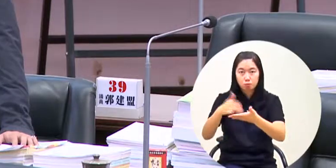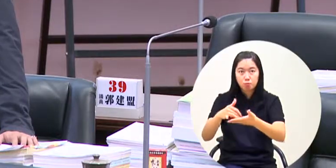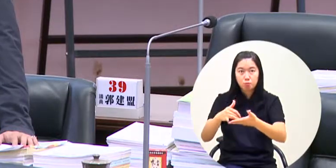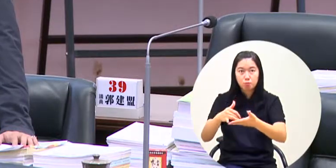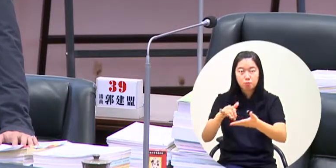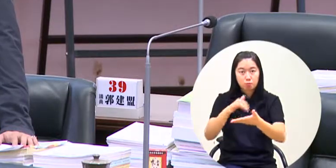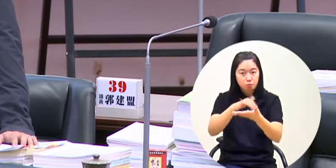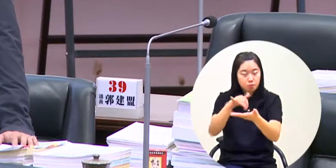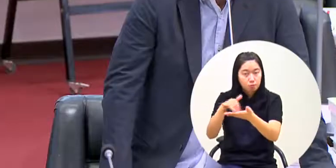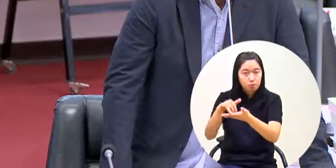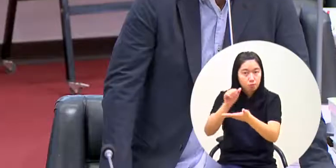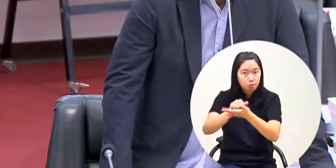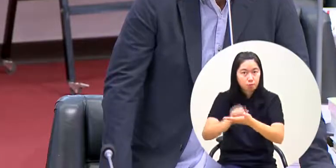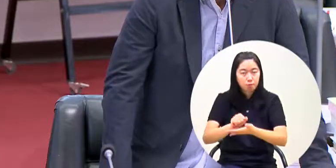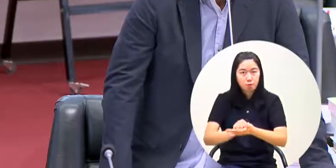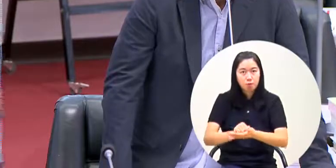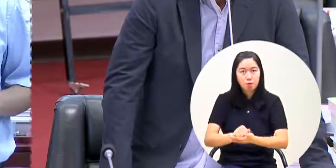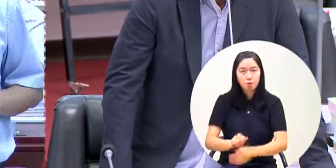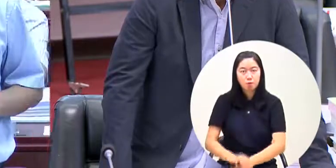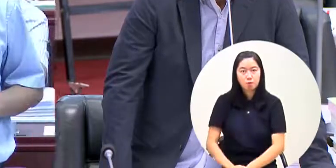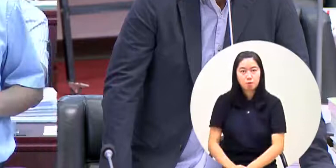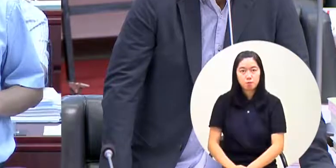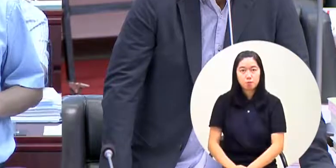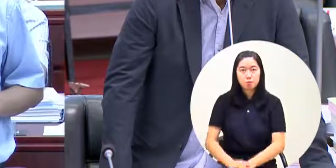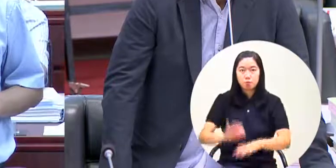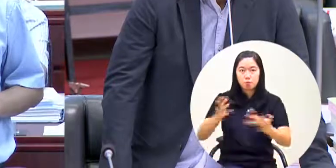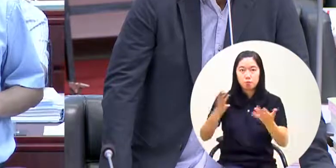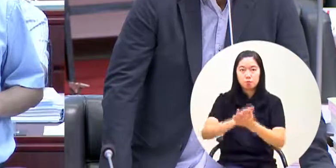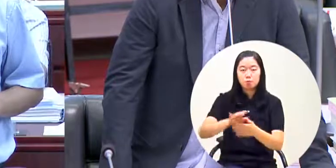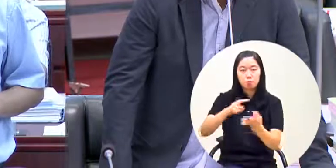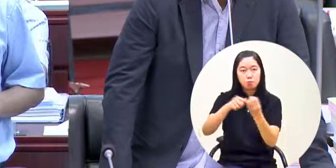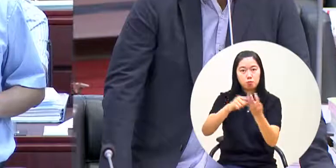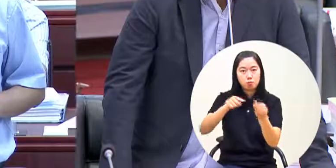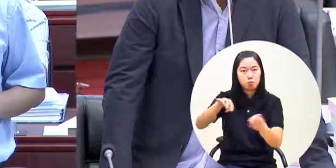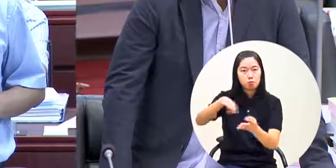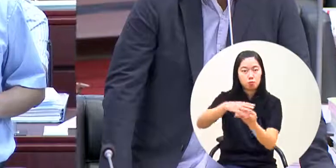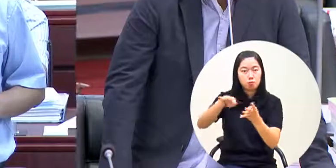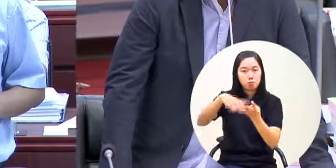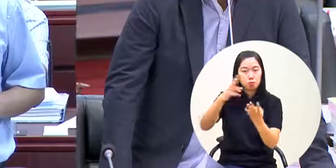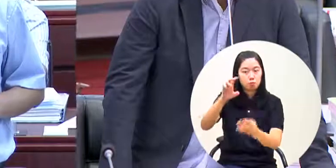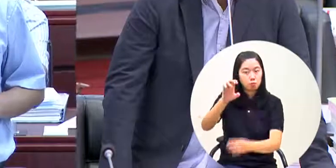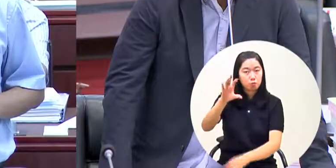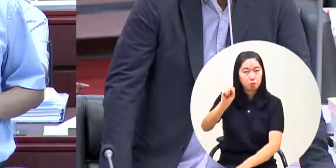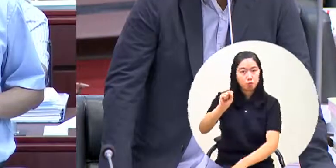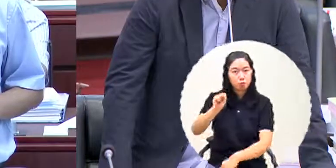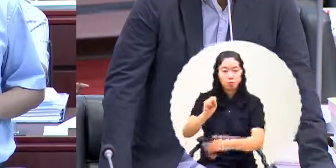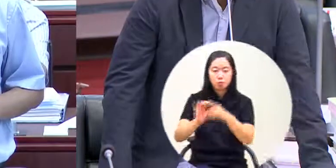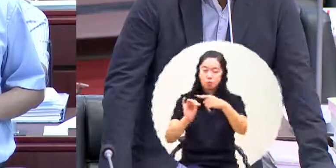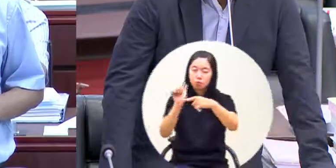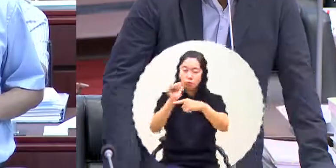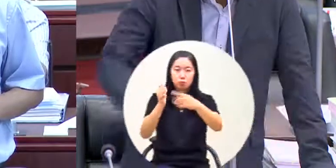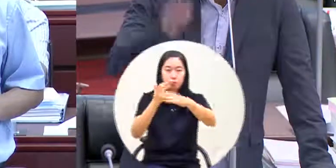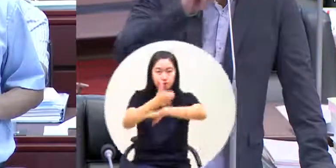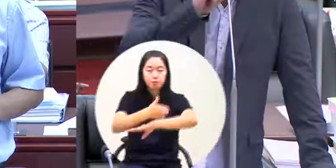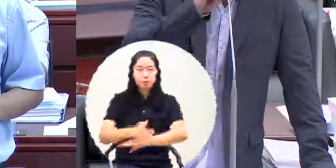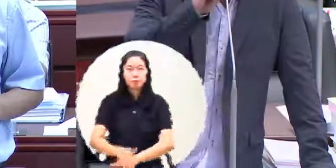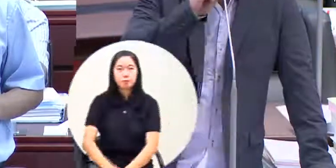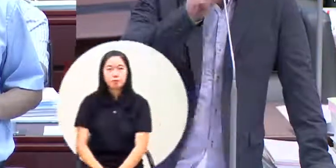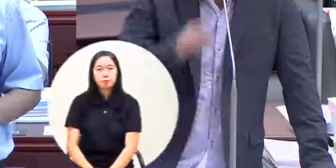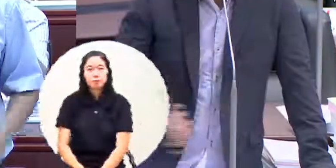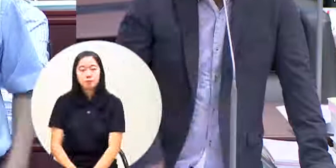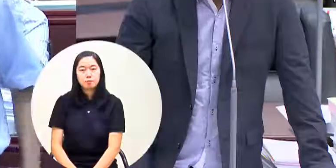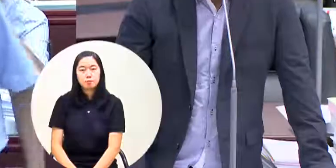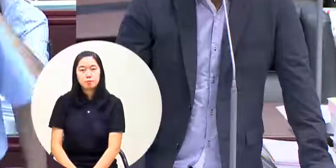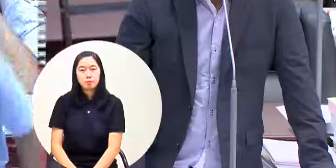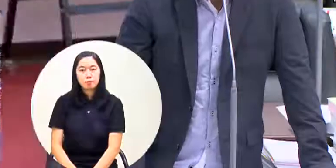做调查，大概470几部。 对，超过五成嘛， 超过了， 超过了，局长先请